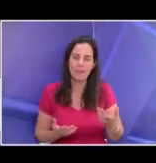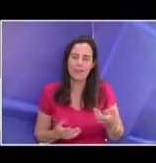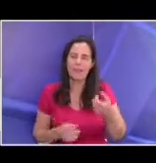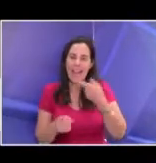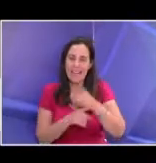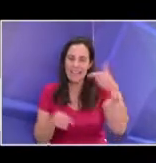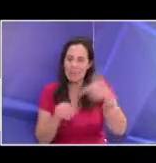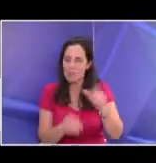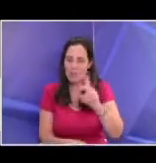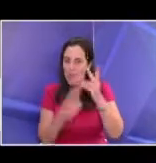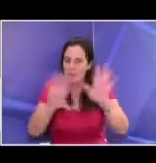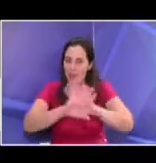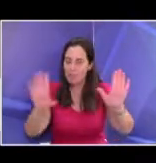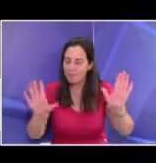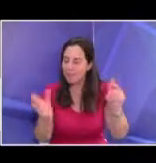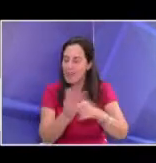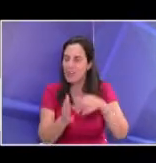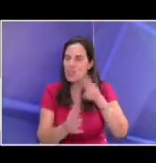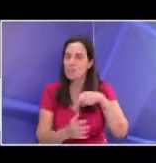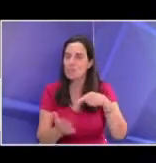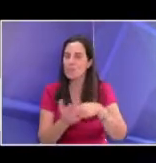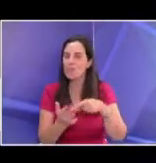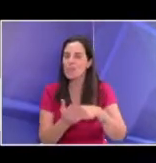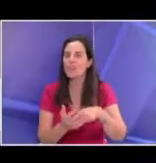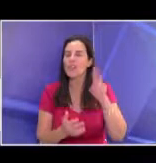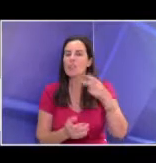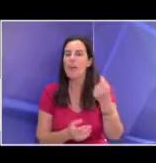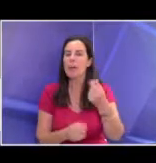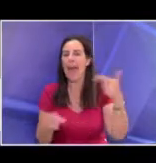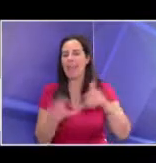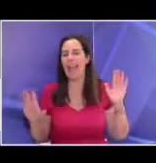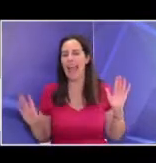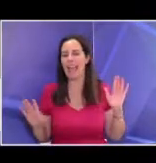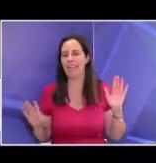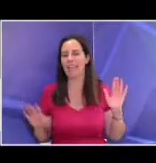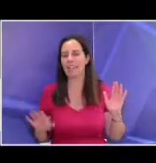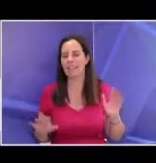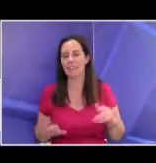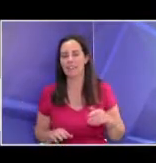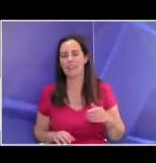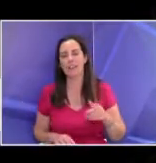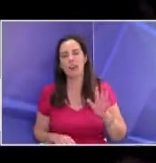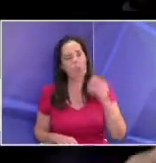בסעודיה זה לא כדאי. משום שיש כאן את הברומטר של חבית הנפט. אבל תראו, עדיין. מחיר חבית הנפט. בוא נזכור